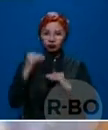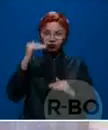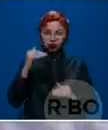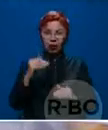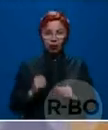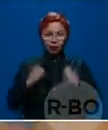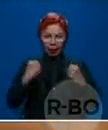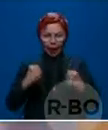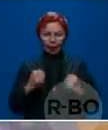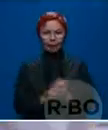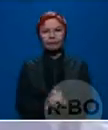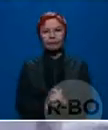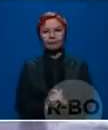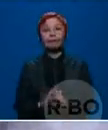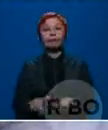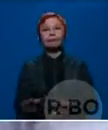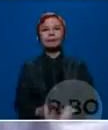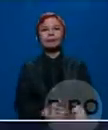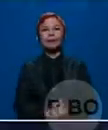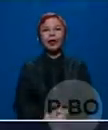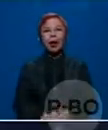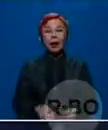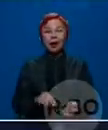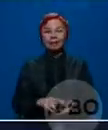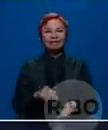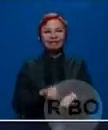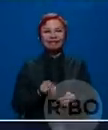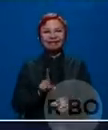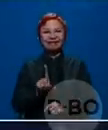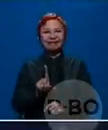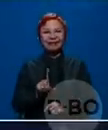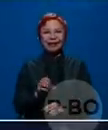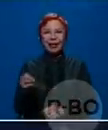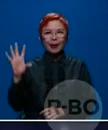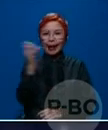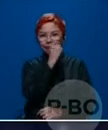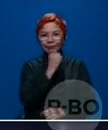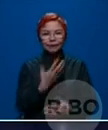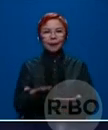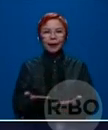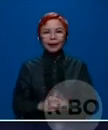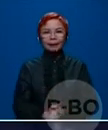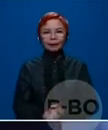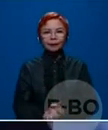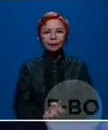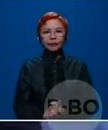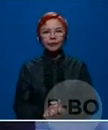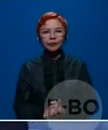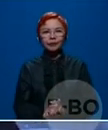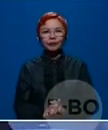peran berikutnya paslon 1 silakan menanggapi kembali selama 1 menit silakan